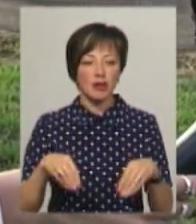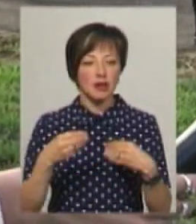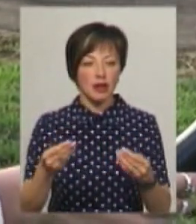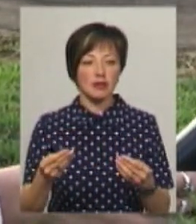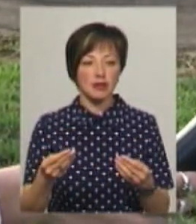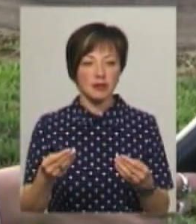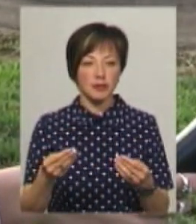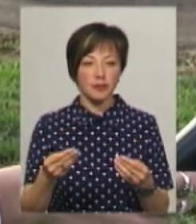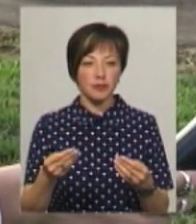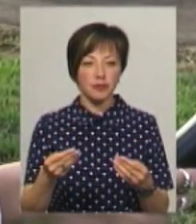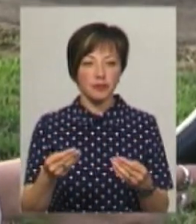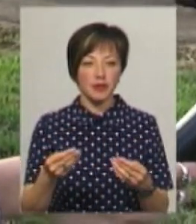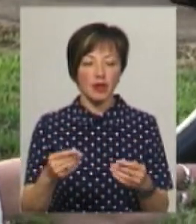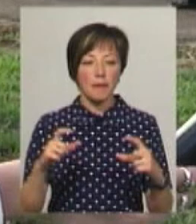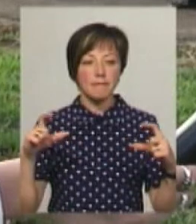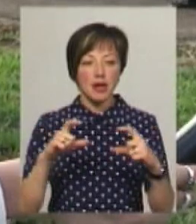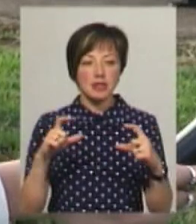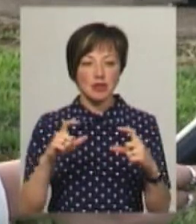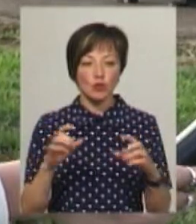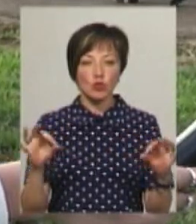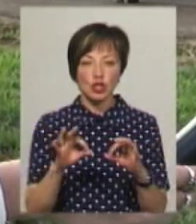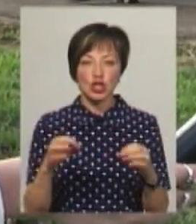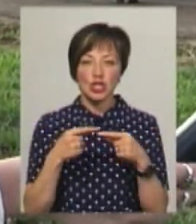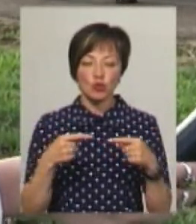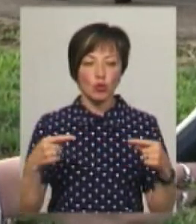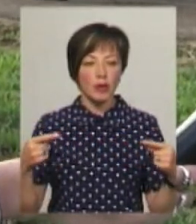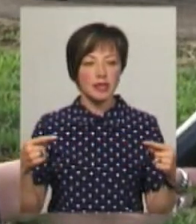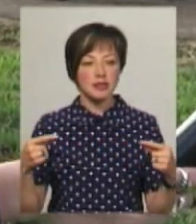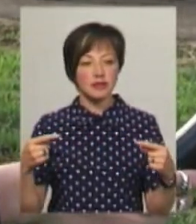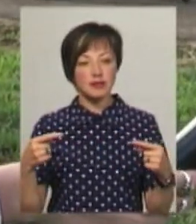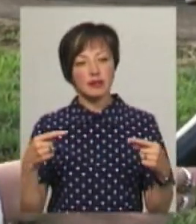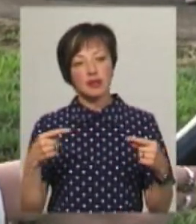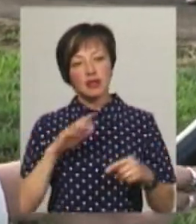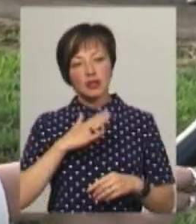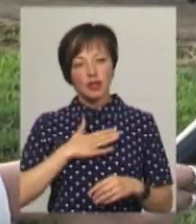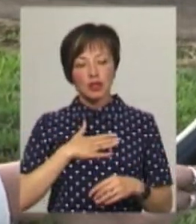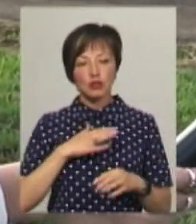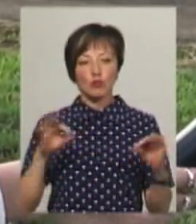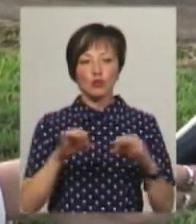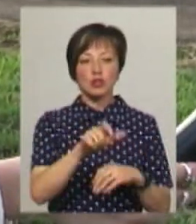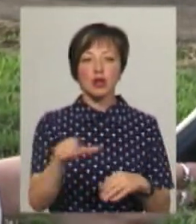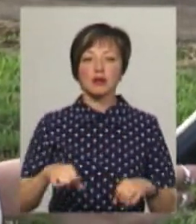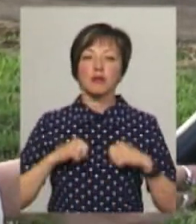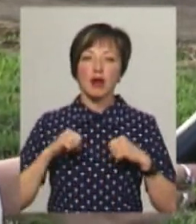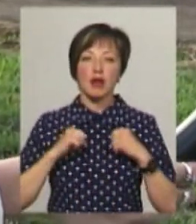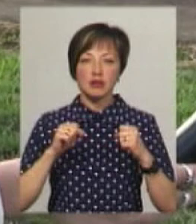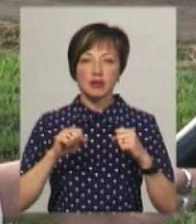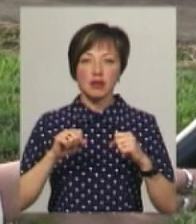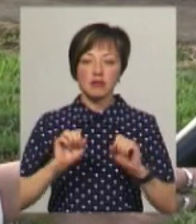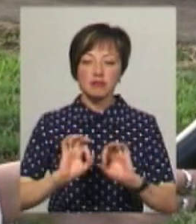надані магазином музичних інструментів, і наші музиканти будуть намагатися